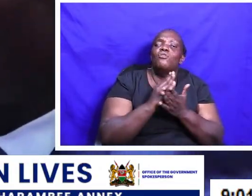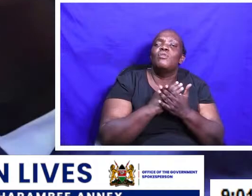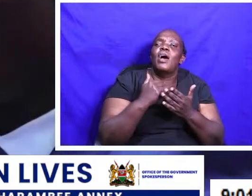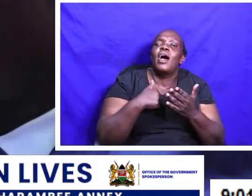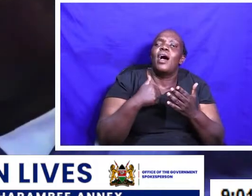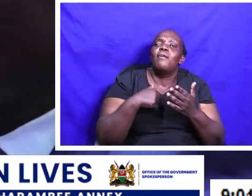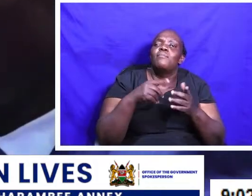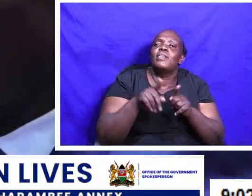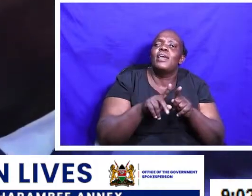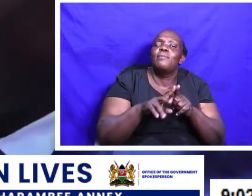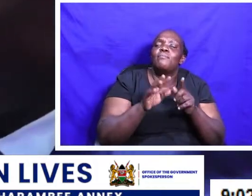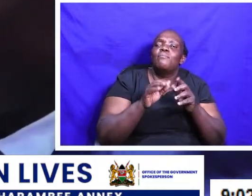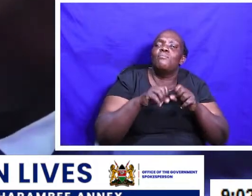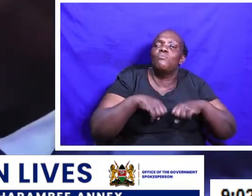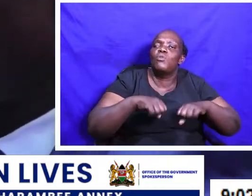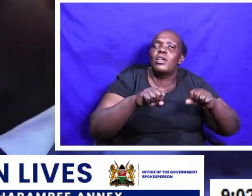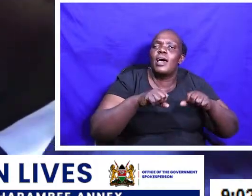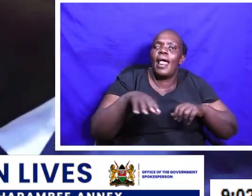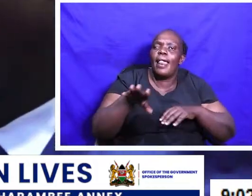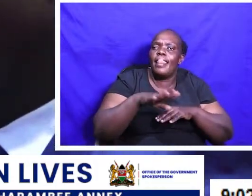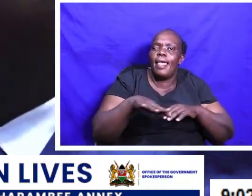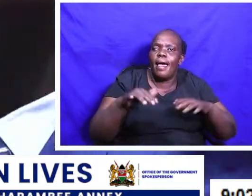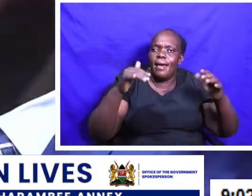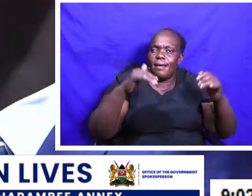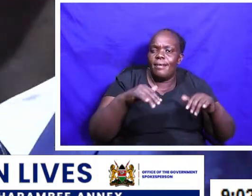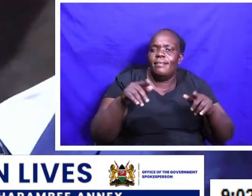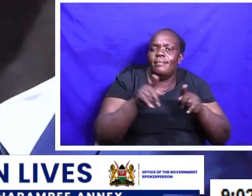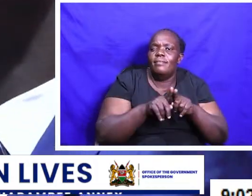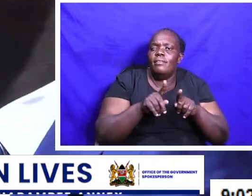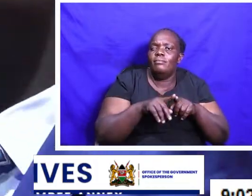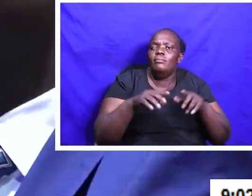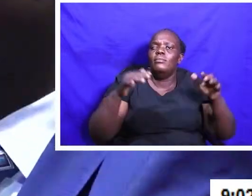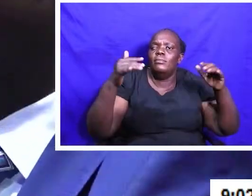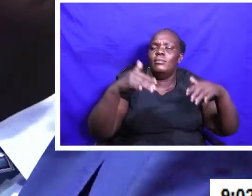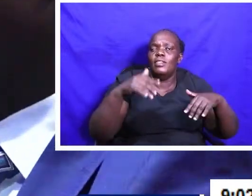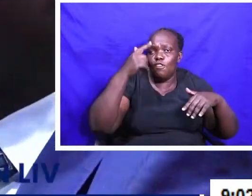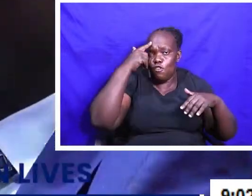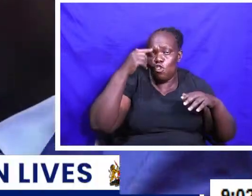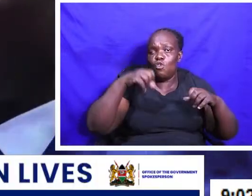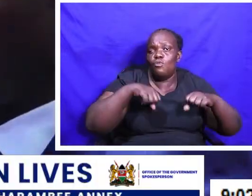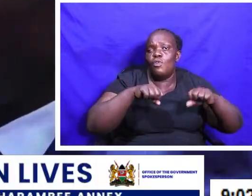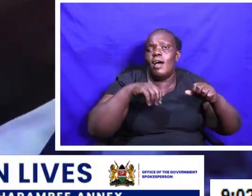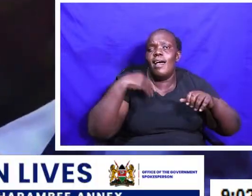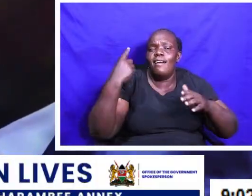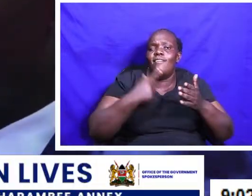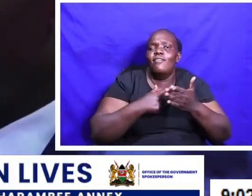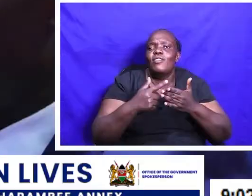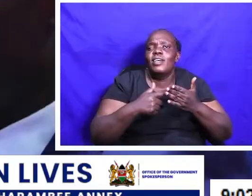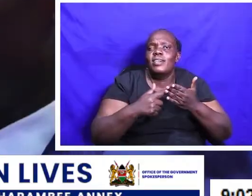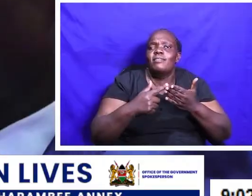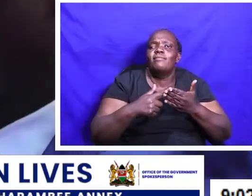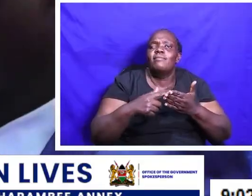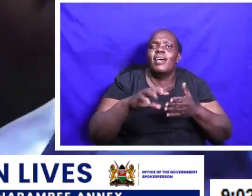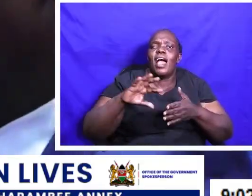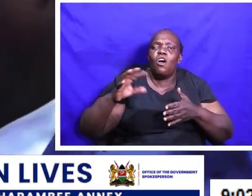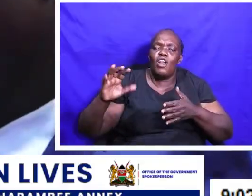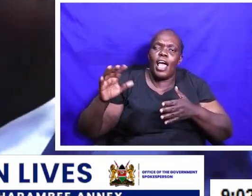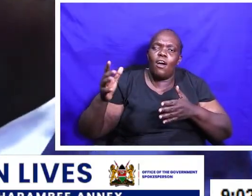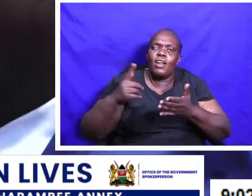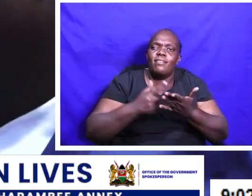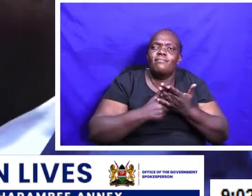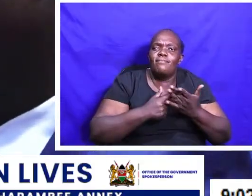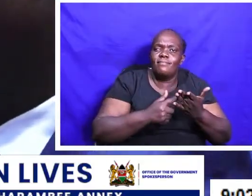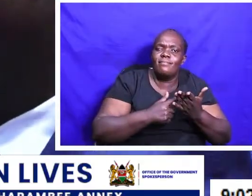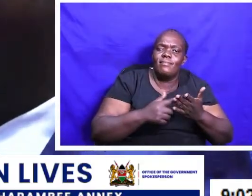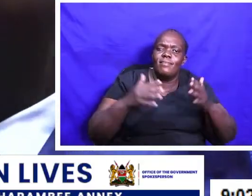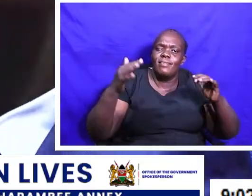ambazo tuko nazo tunaita jukwaa la bodaboda pia. Tuko na jukwaa la bodaboda. Tuko na jukwaa la bodaboda. Ndio kila wiki at least tunaongeleshana kwa counties. Hata jana